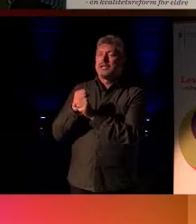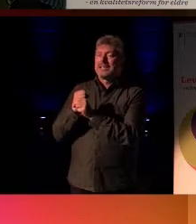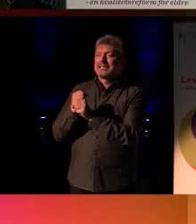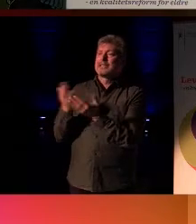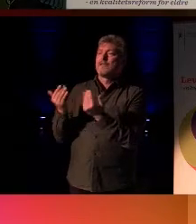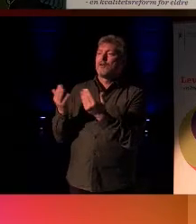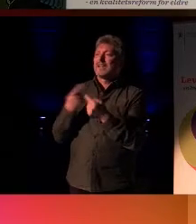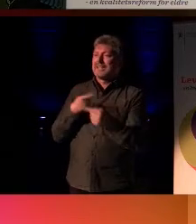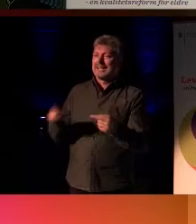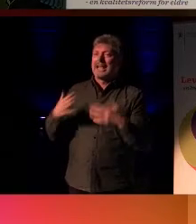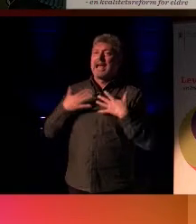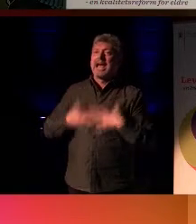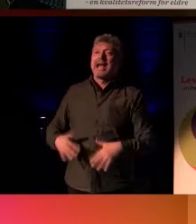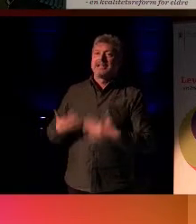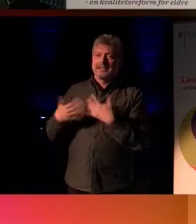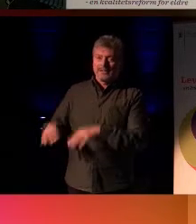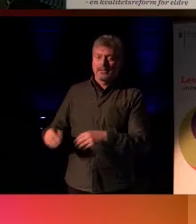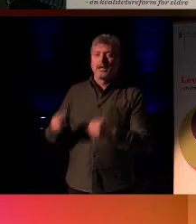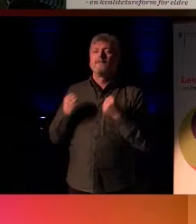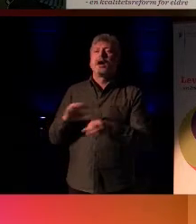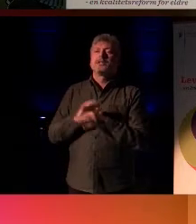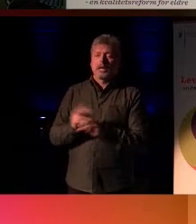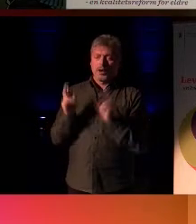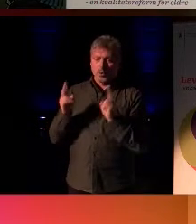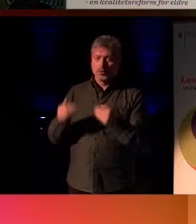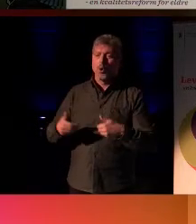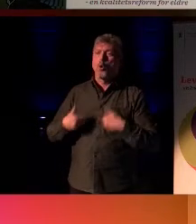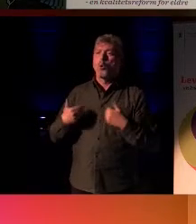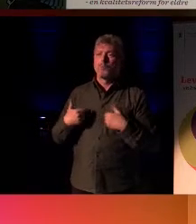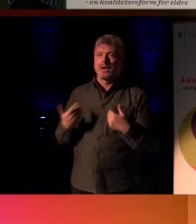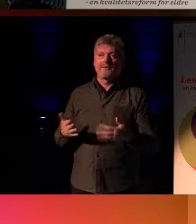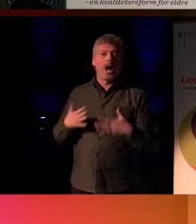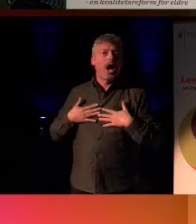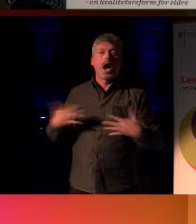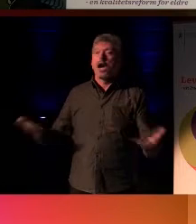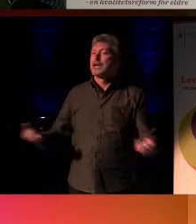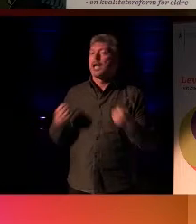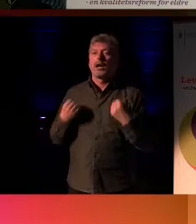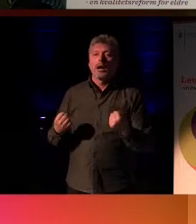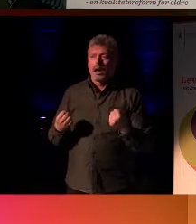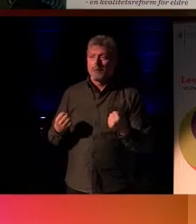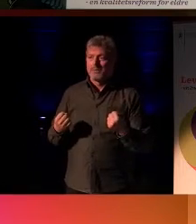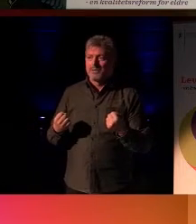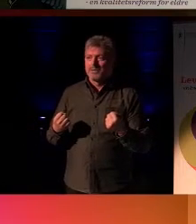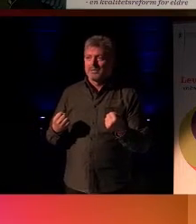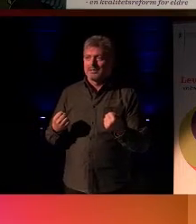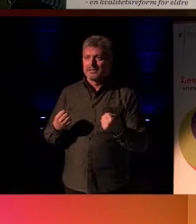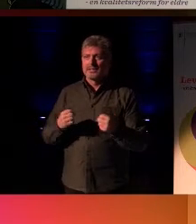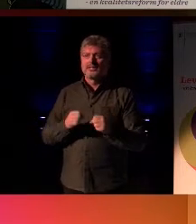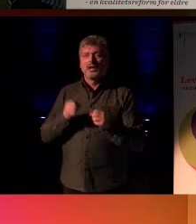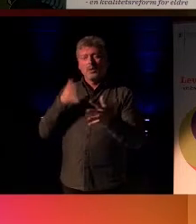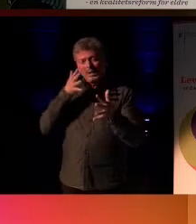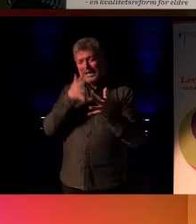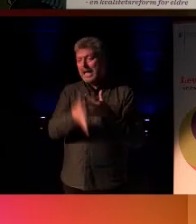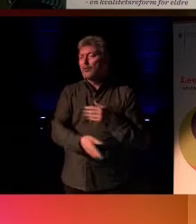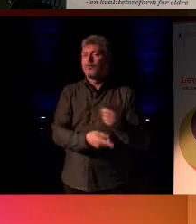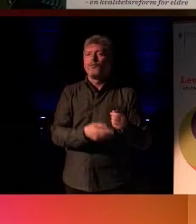helsevesenet. Fastlegene opplever også at de ikke har kapasitet til å innfri helt realistiske